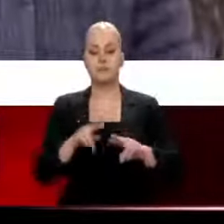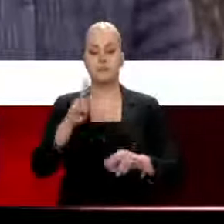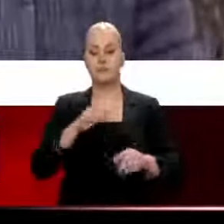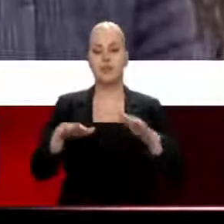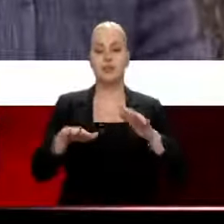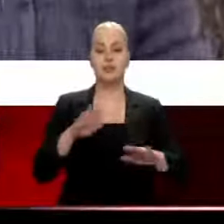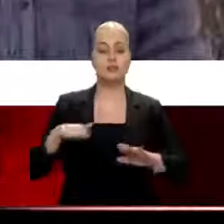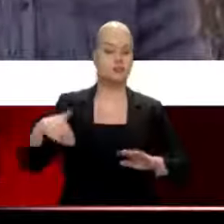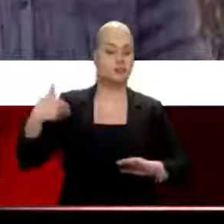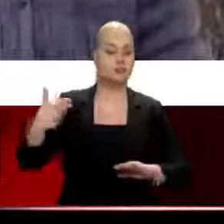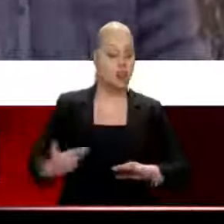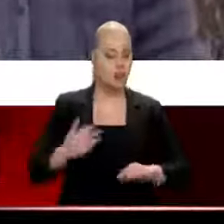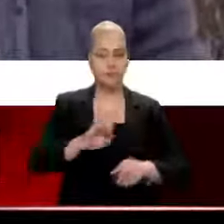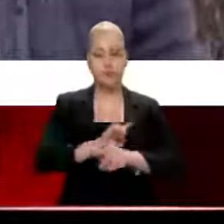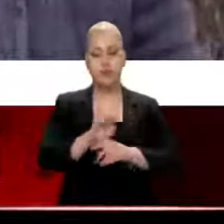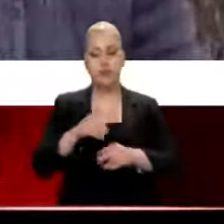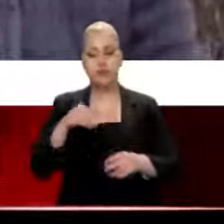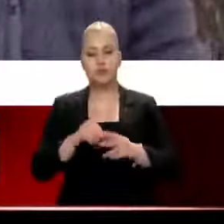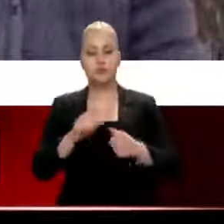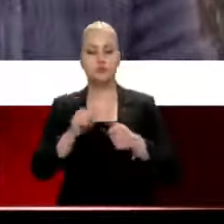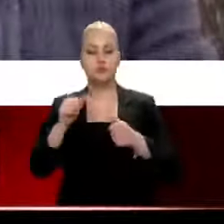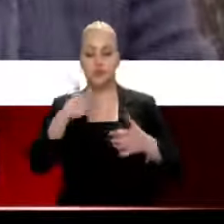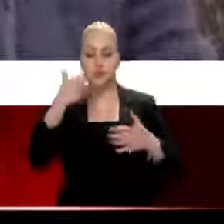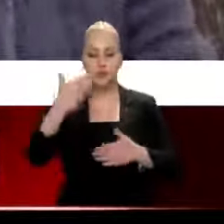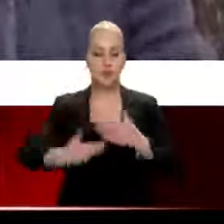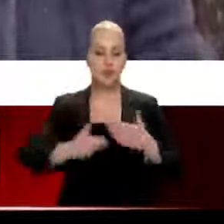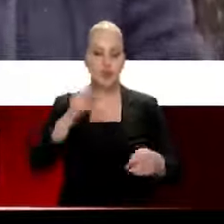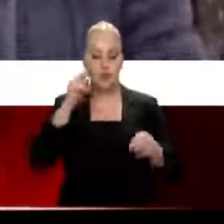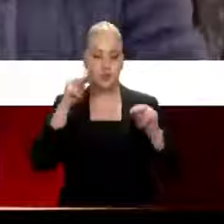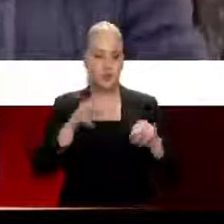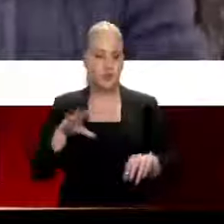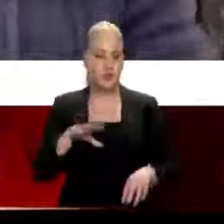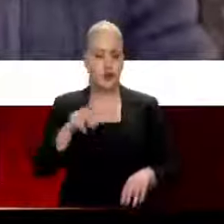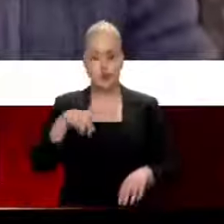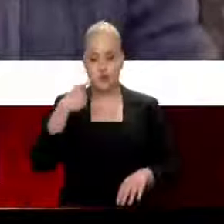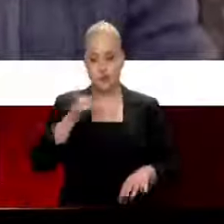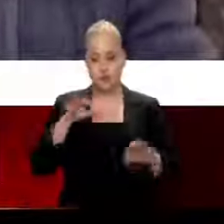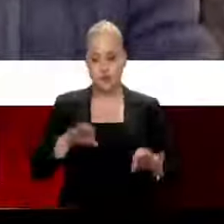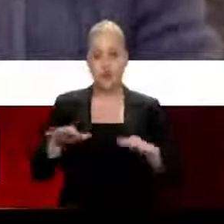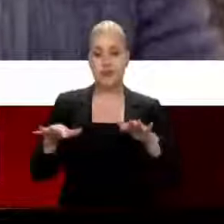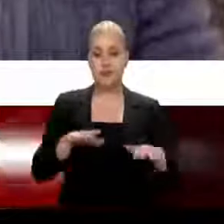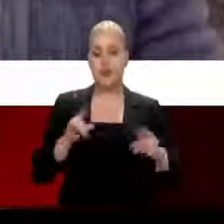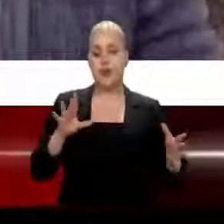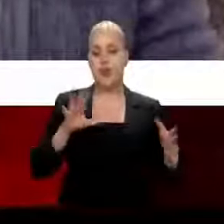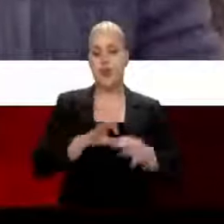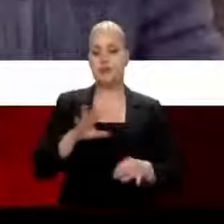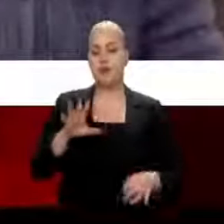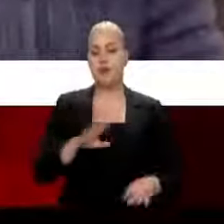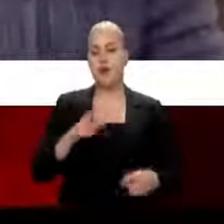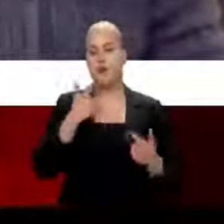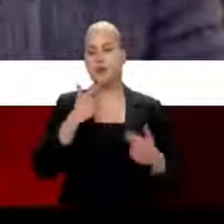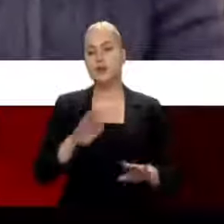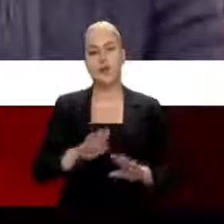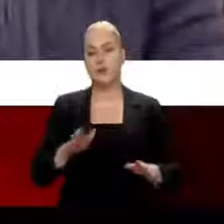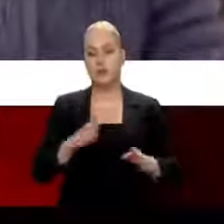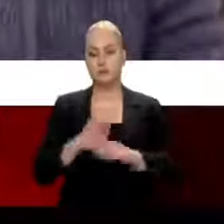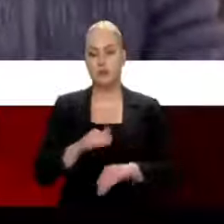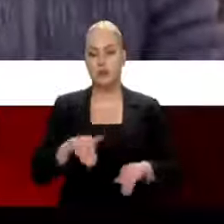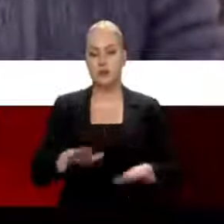depremden hemen sonra veya saatler içerisinde uzak kıyılarda etkisini göstermektedir. Bu nedenle şu an için depremden kaynaklı bir çekilme olduğunu